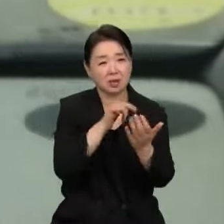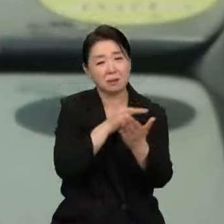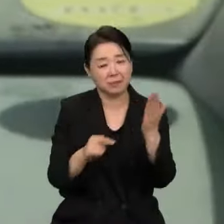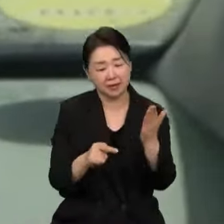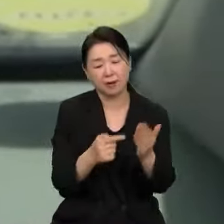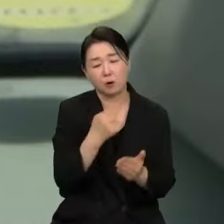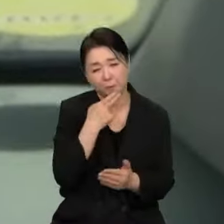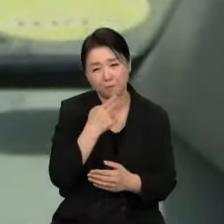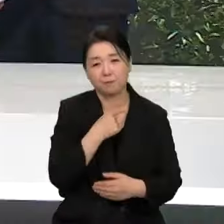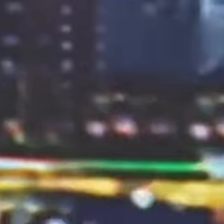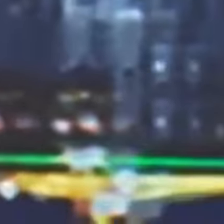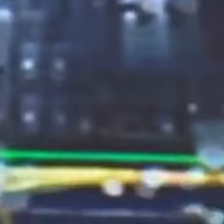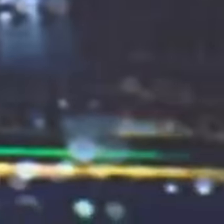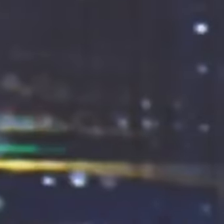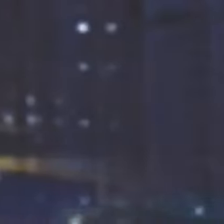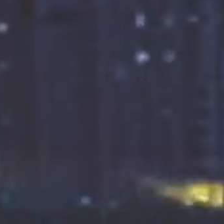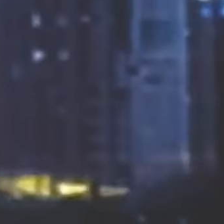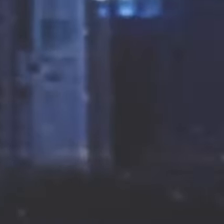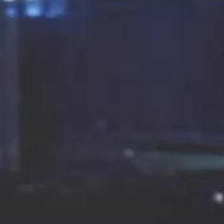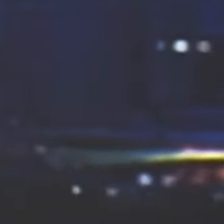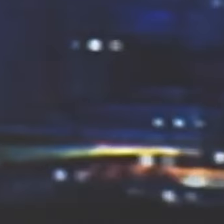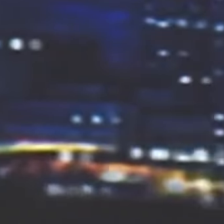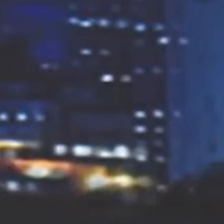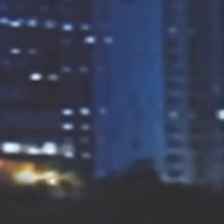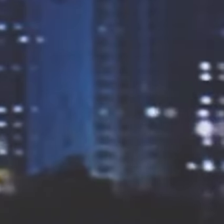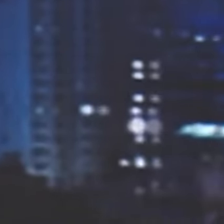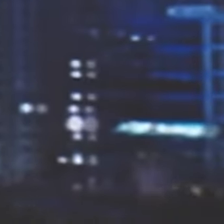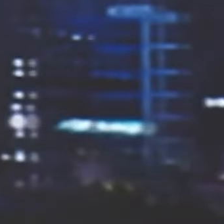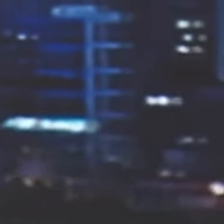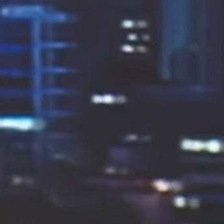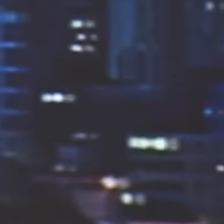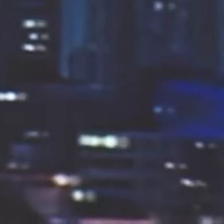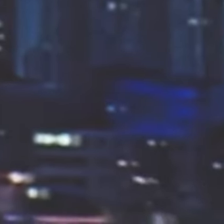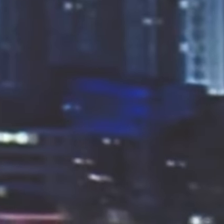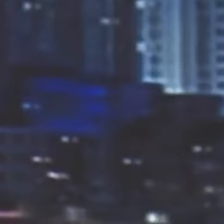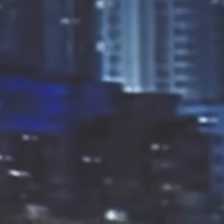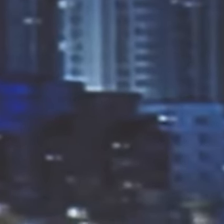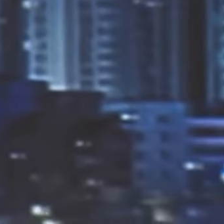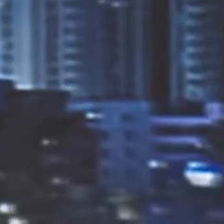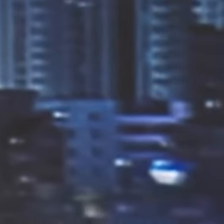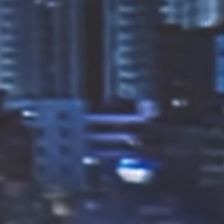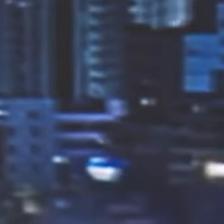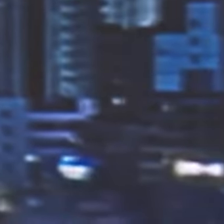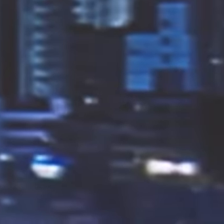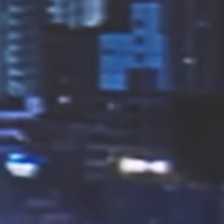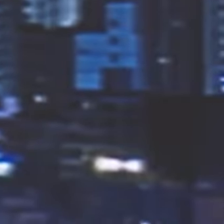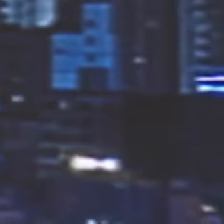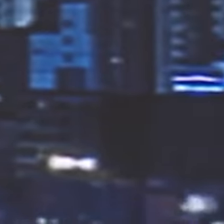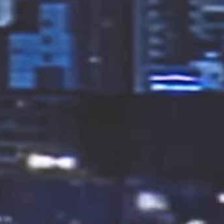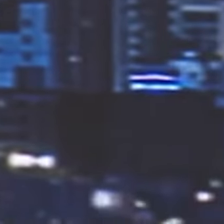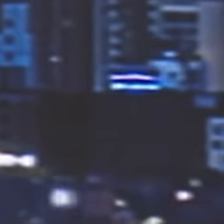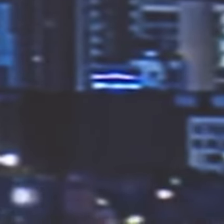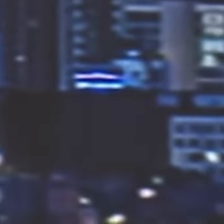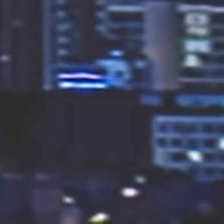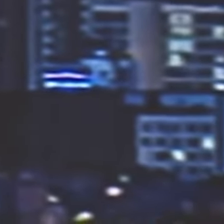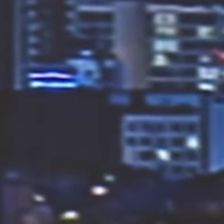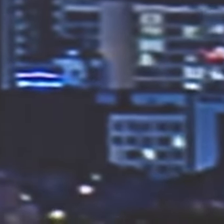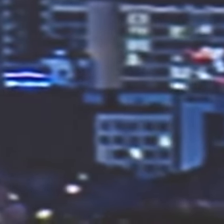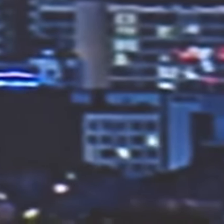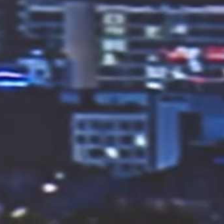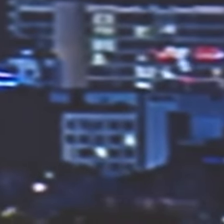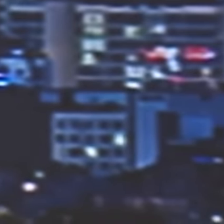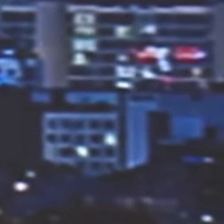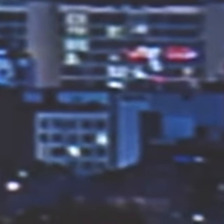현재입니다 JTBC 뉴스를 시청해주신 여러분 고맙습니다 입니다 저희는 저녁 6시 50분 뉴스룸에서